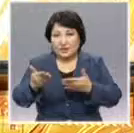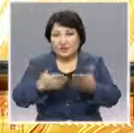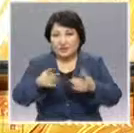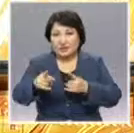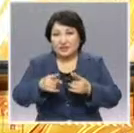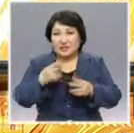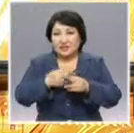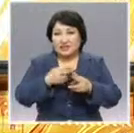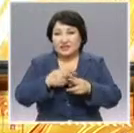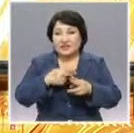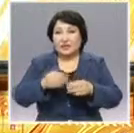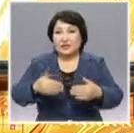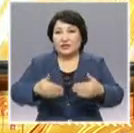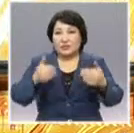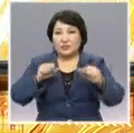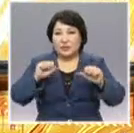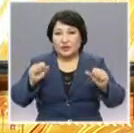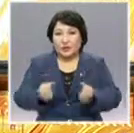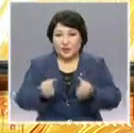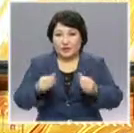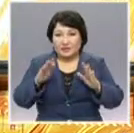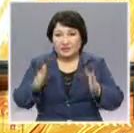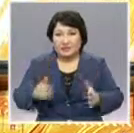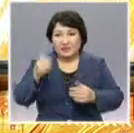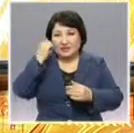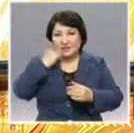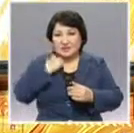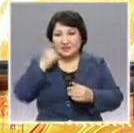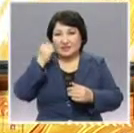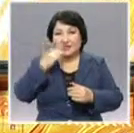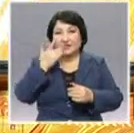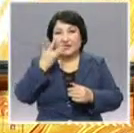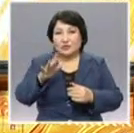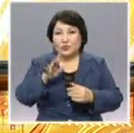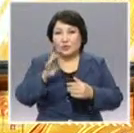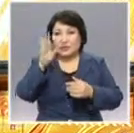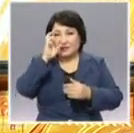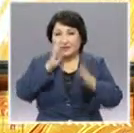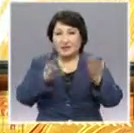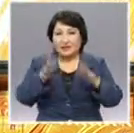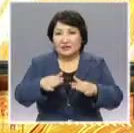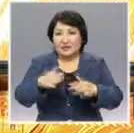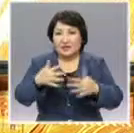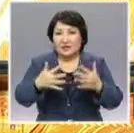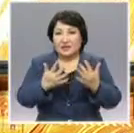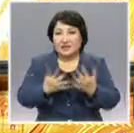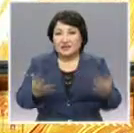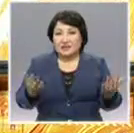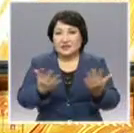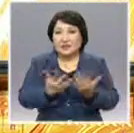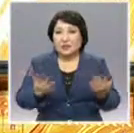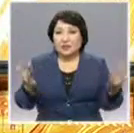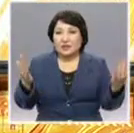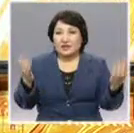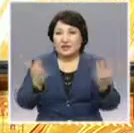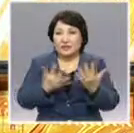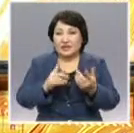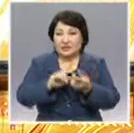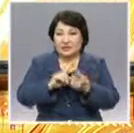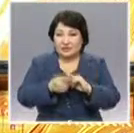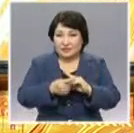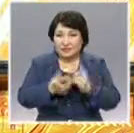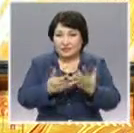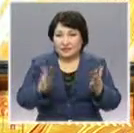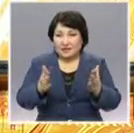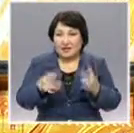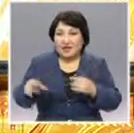железобетон, ескі совет өкіметінен қалған заборлардың бәрін ауыстырып жатырмыз. Русло речканы полностью ремонт істеді.